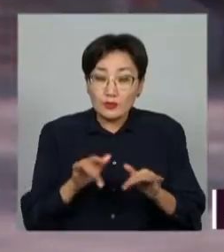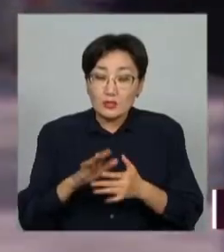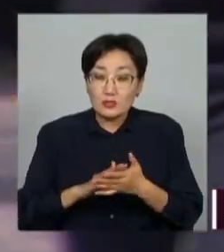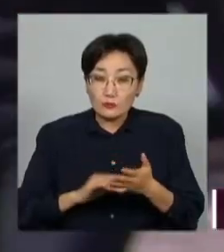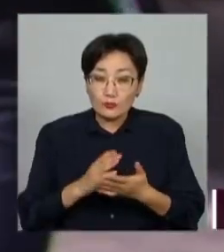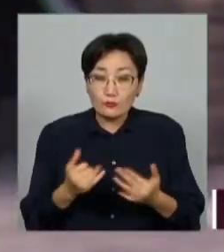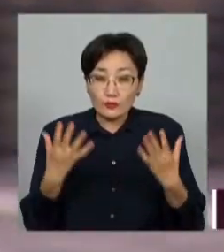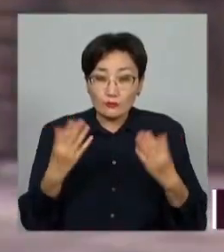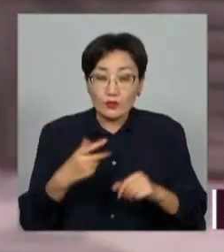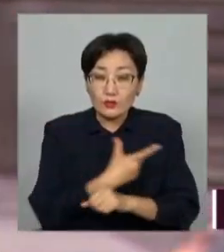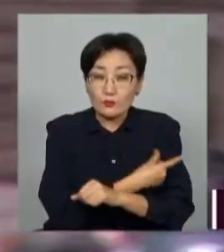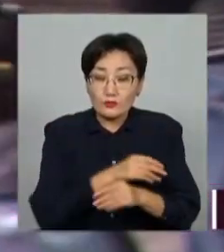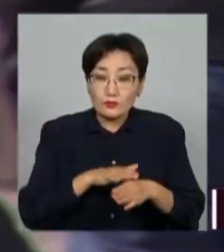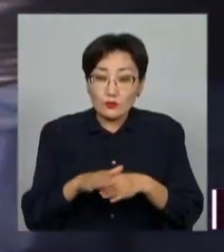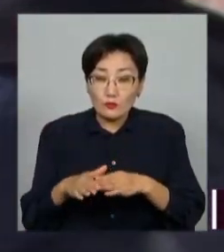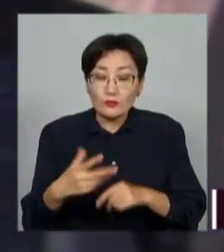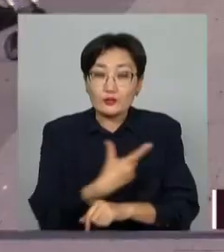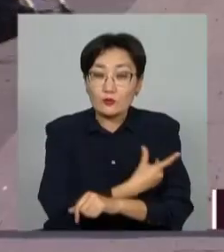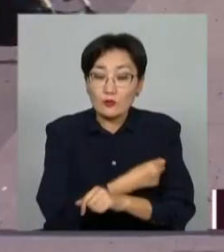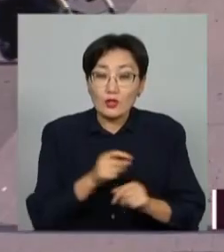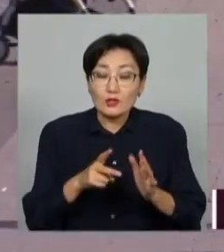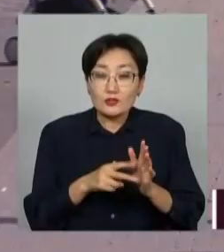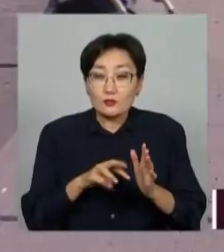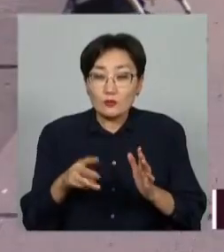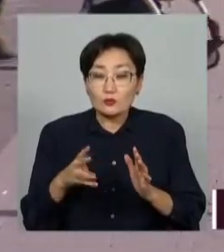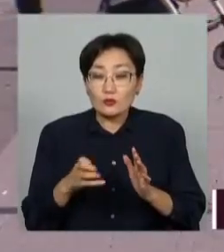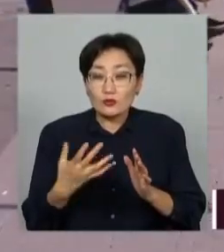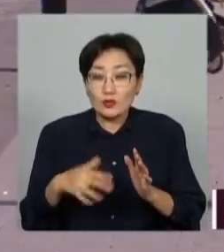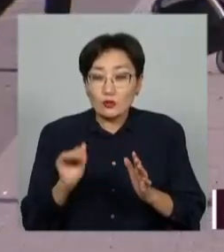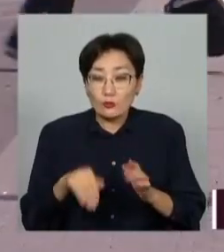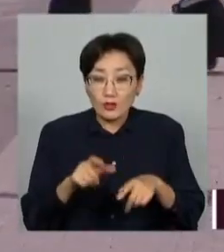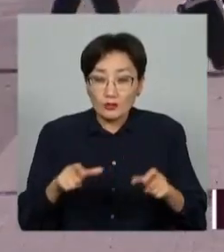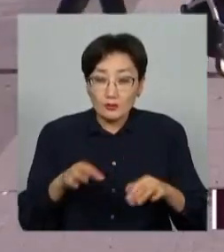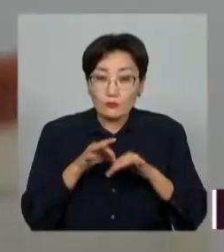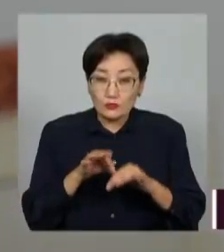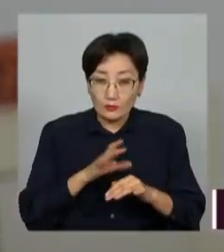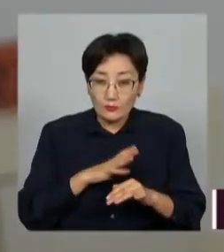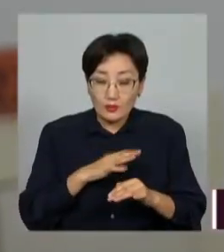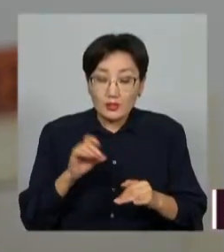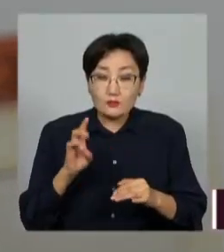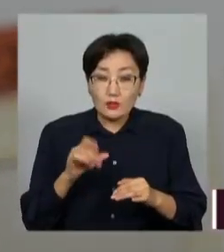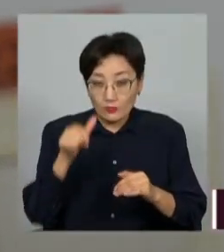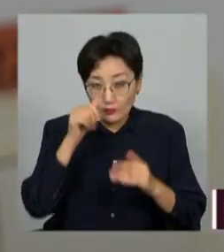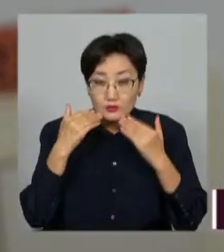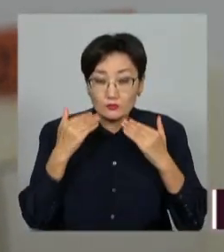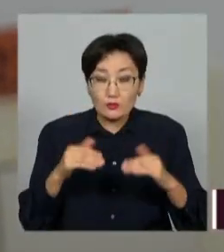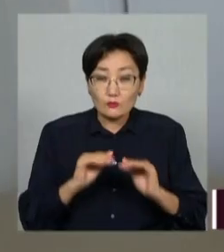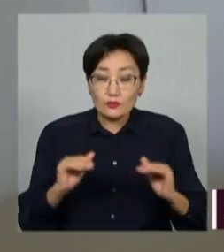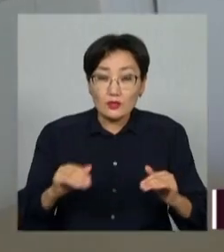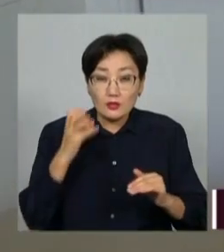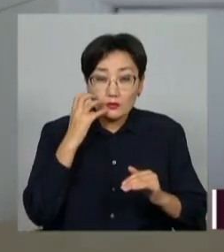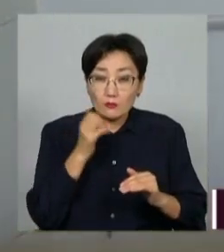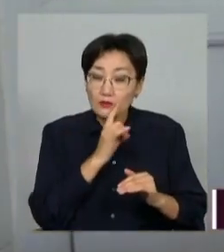жалғасуда. Бүгінде екпенің толық курсынан 7 450 000-ға жуық халық өтіп үлгерді. Ал қараша айының соңында оқушылар мен